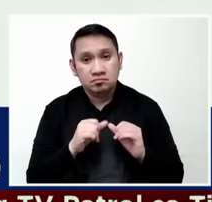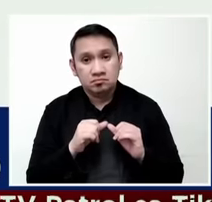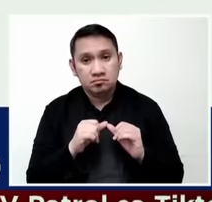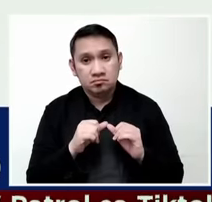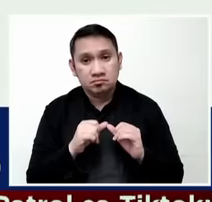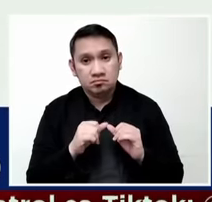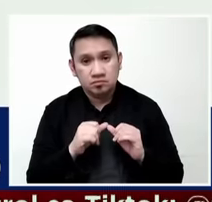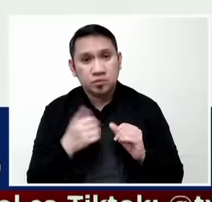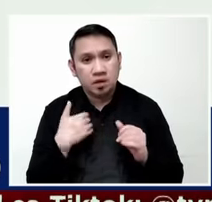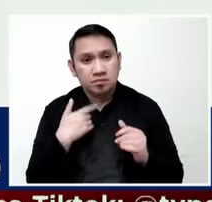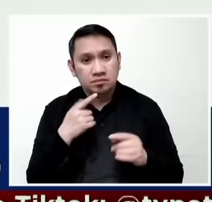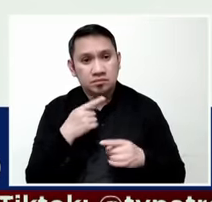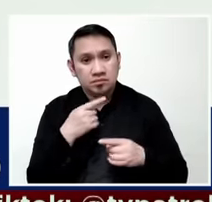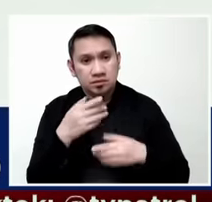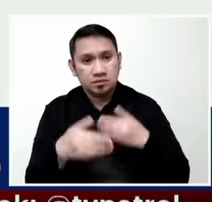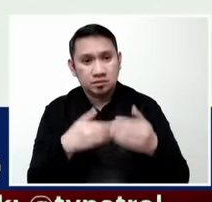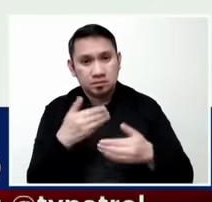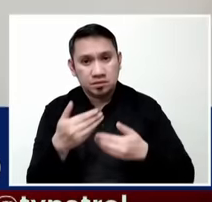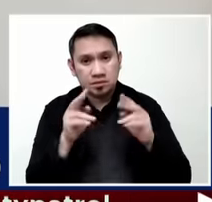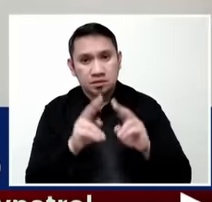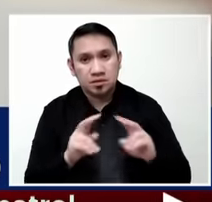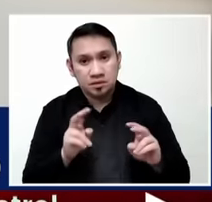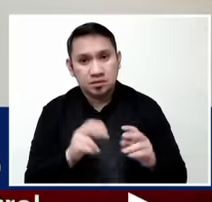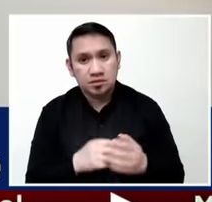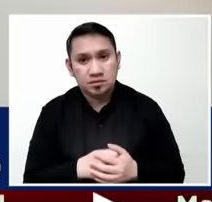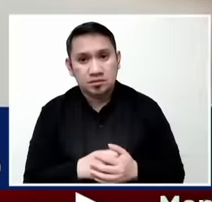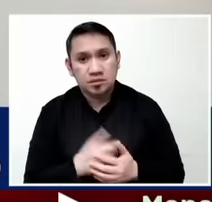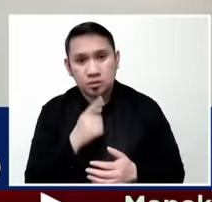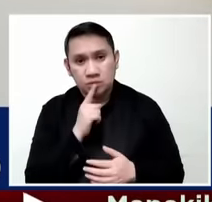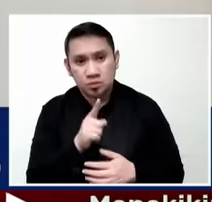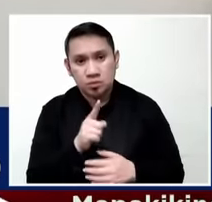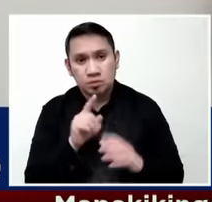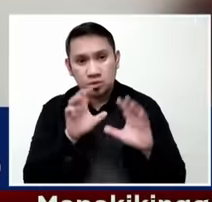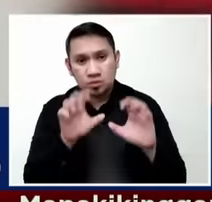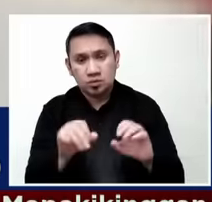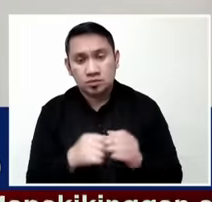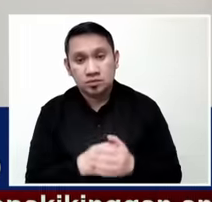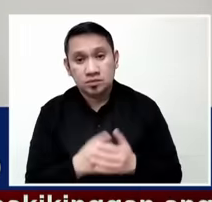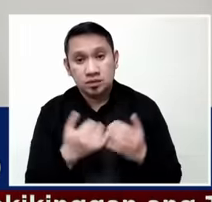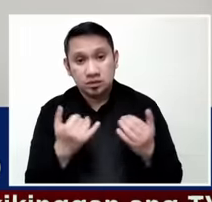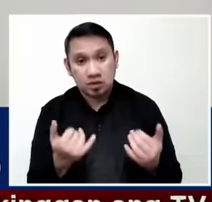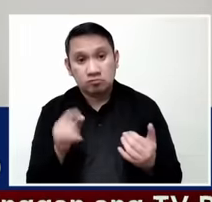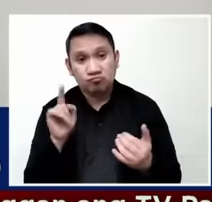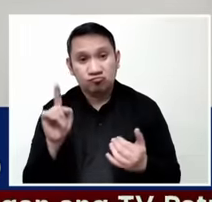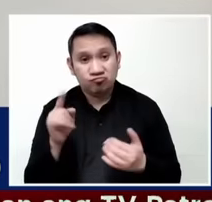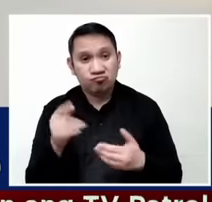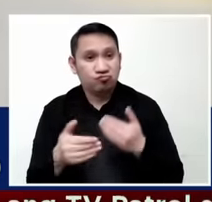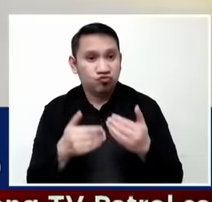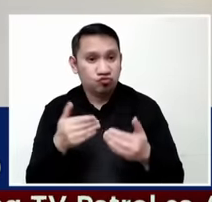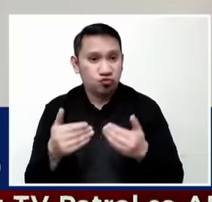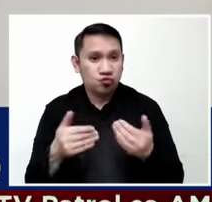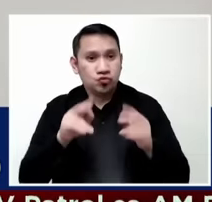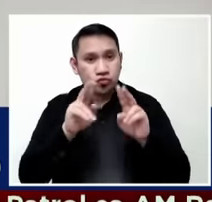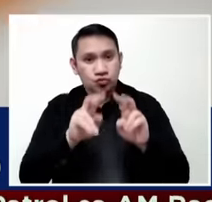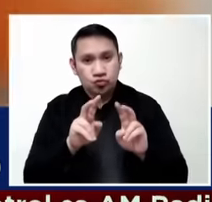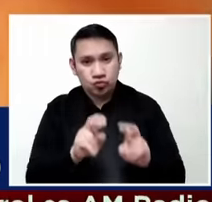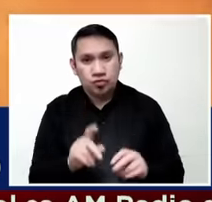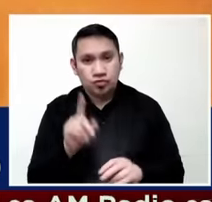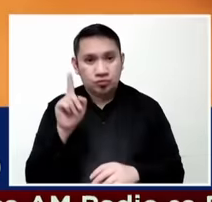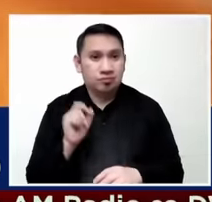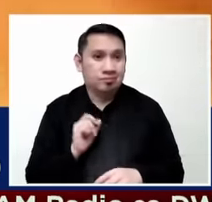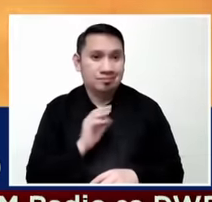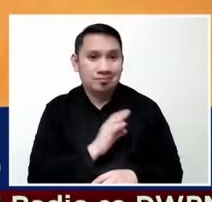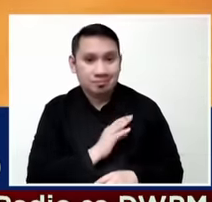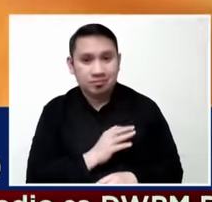appropriate charges against them. Hindi namin sila sasanduin. Isinailalim na sa inquest proceedings ang naarestong BFP personnel